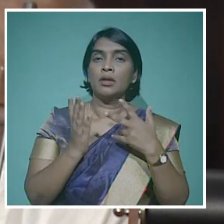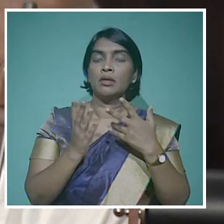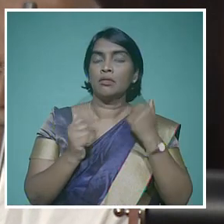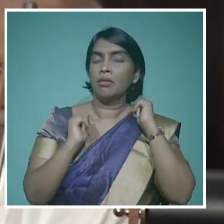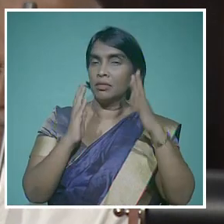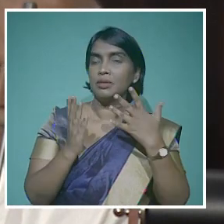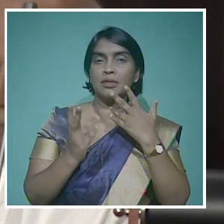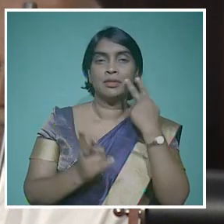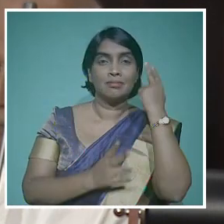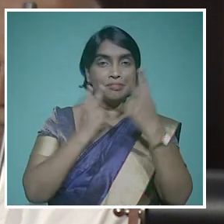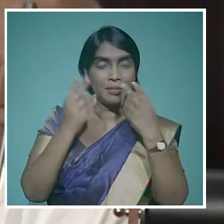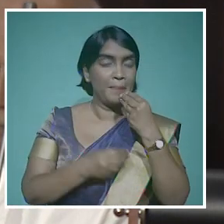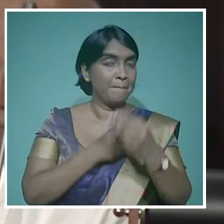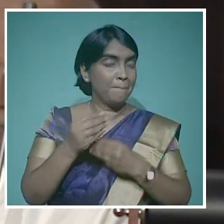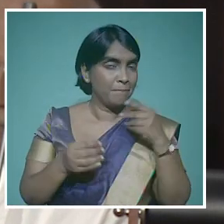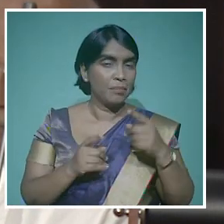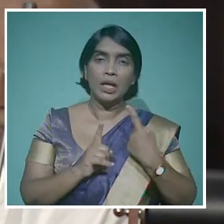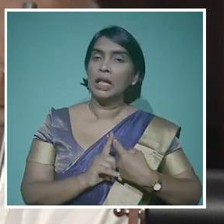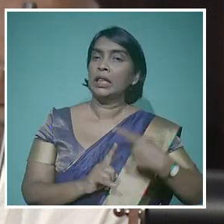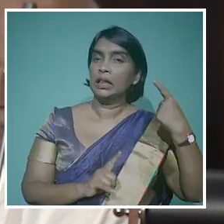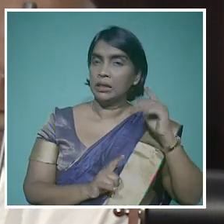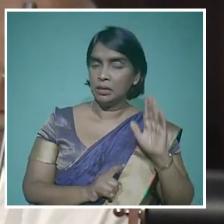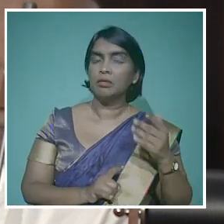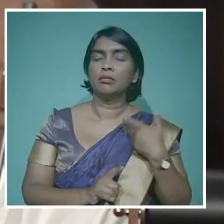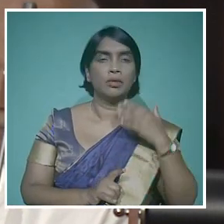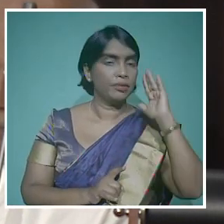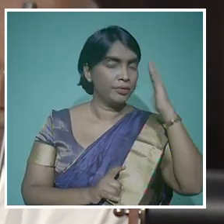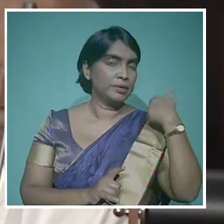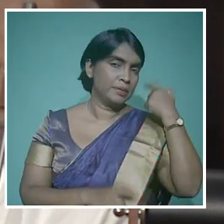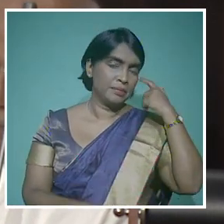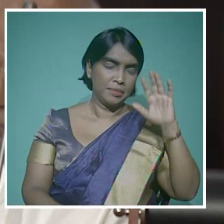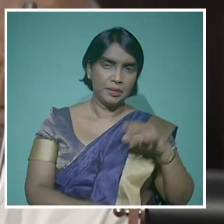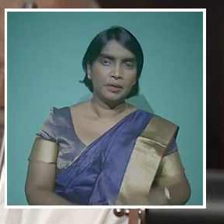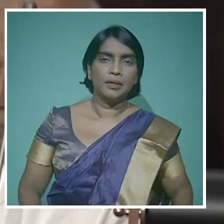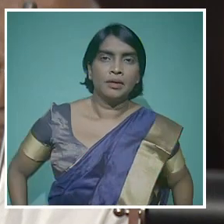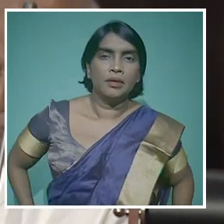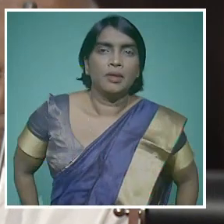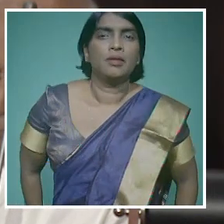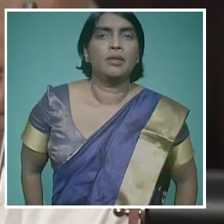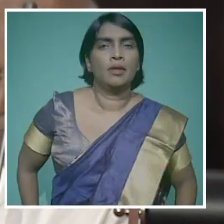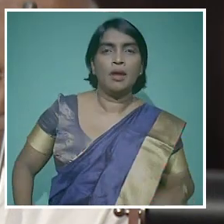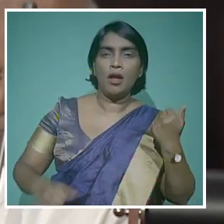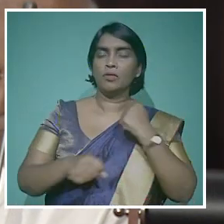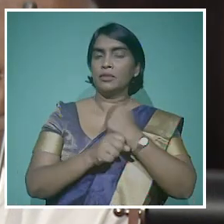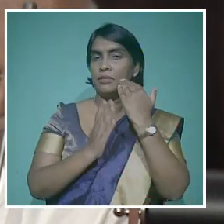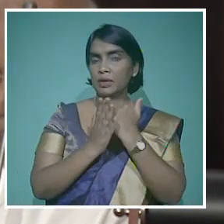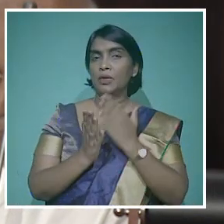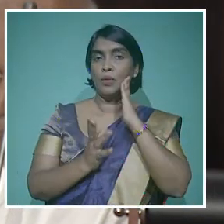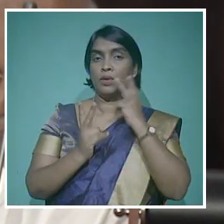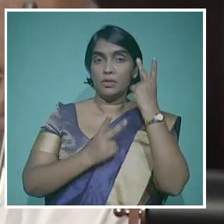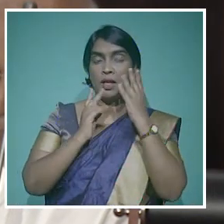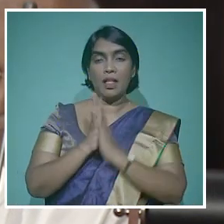සංචාරක ව්‍යාපාරයේ දියුණු කරන්නට විශේෂයෙන්ම බලාපොරොත්තු වෙනවා. අලුත් වැඩසටහන් කීපයක් සංචාරක